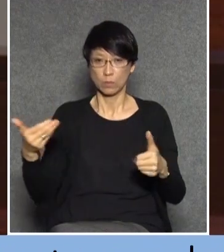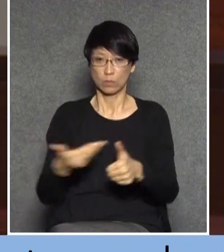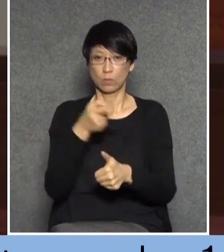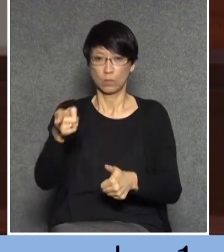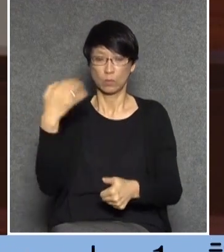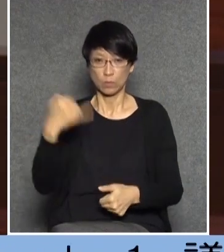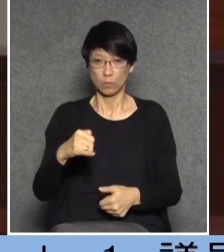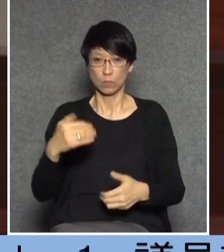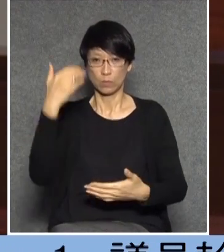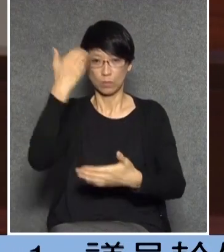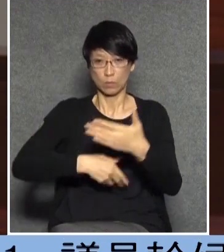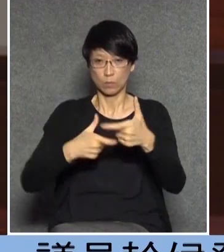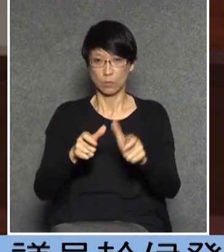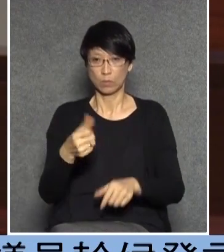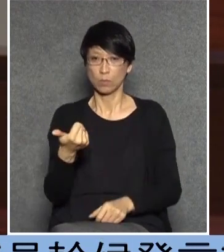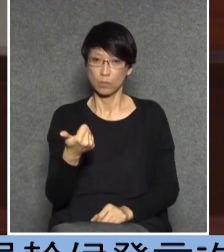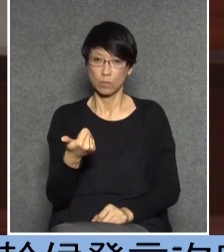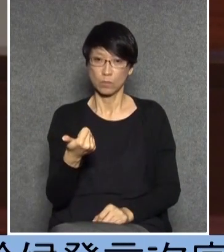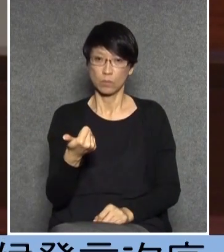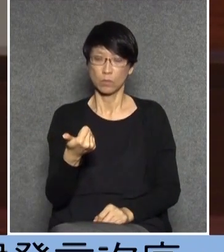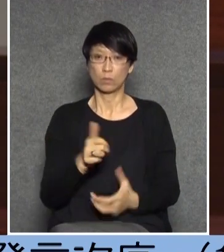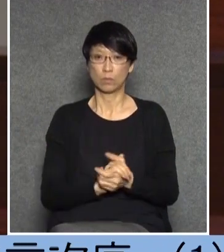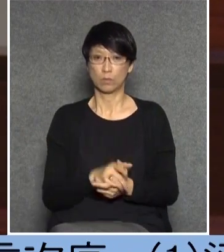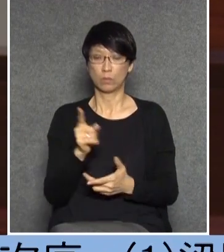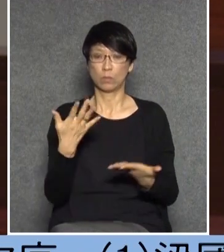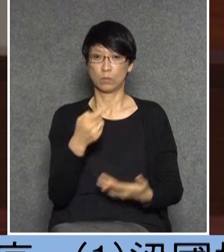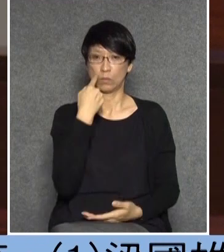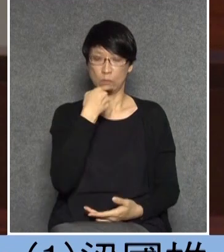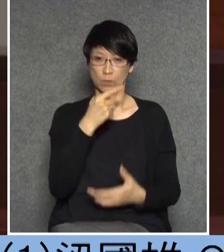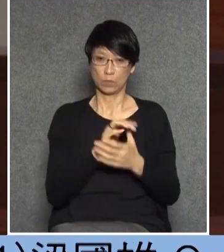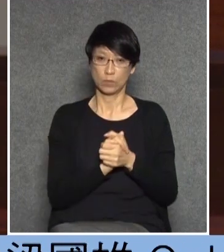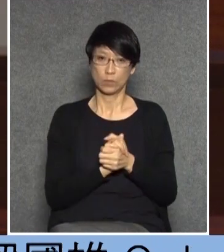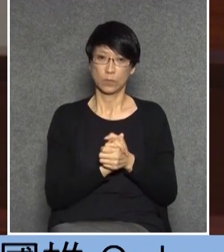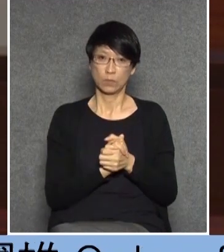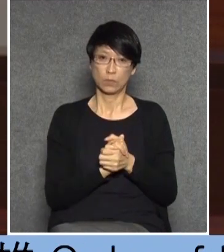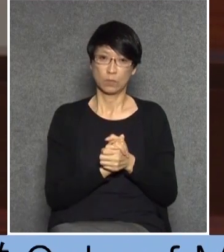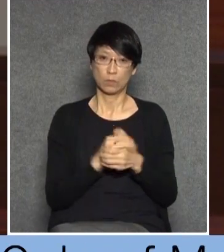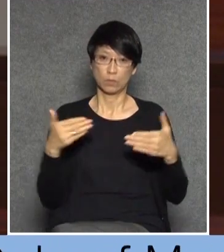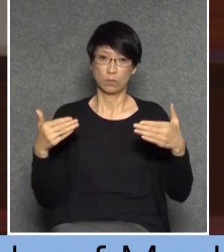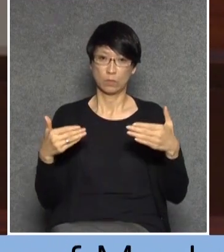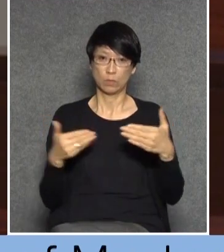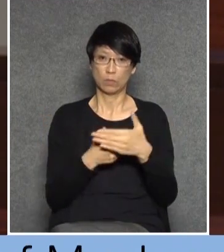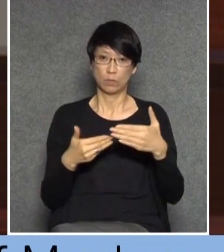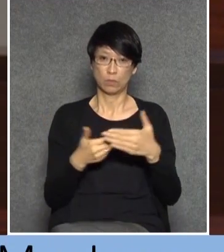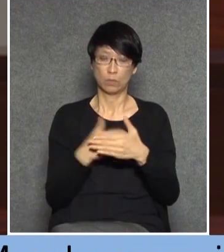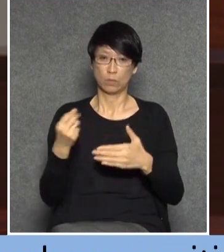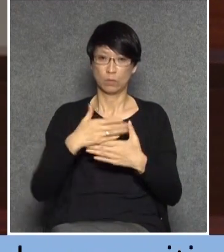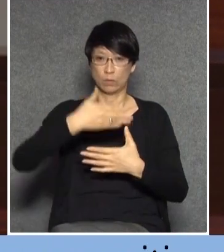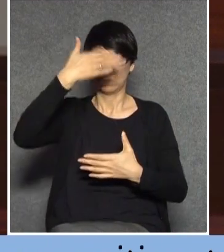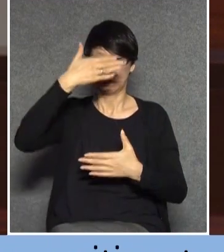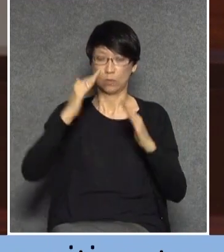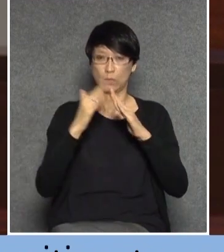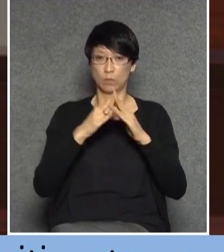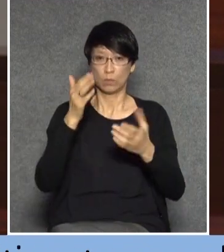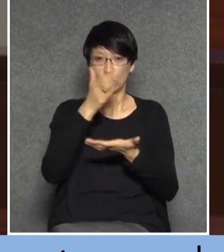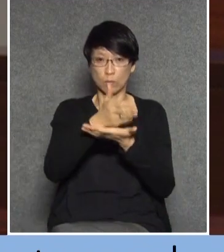他人工？主席，現在說的都是運房局部分